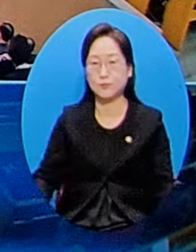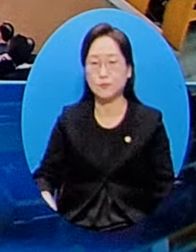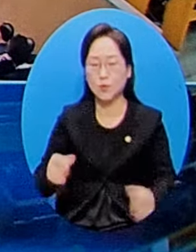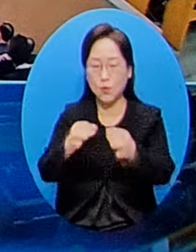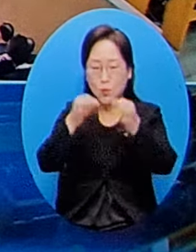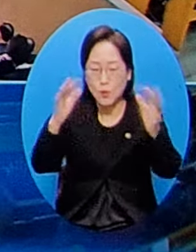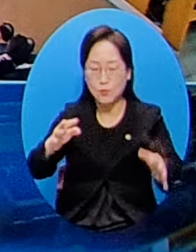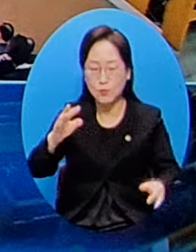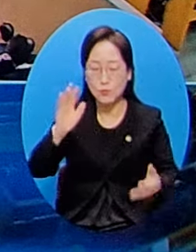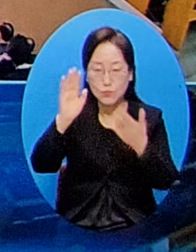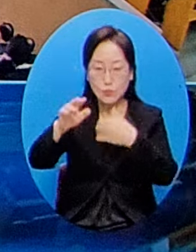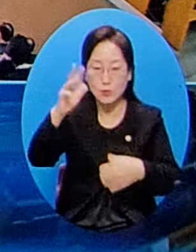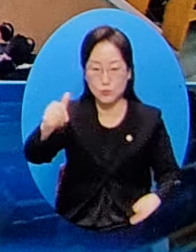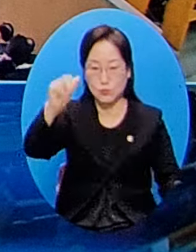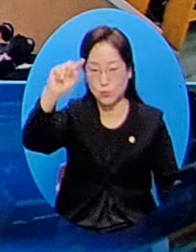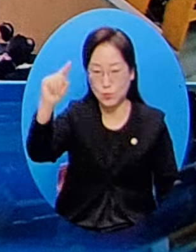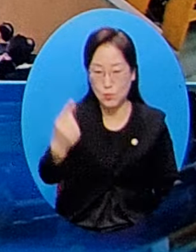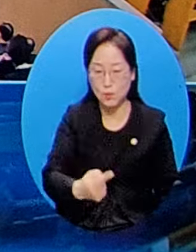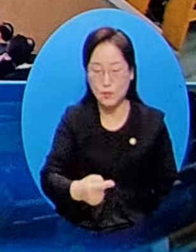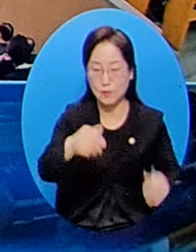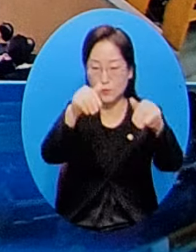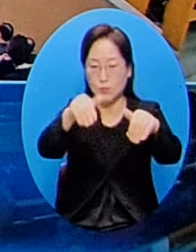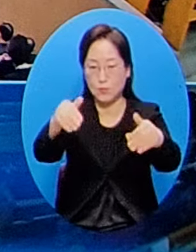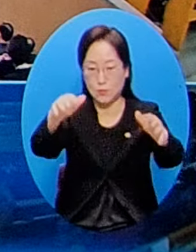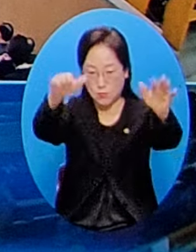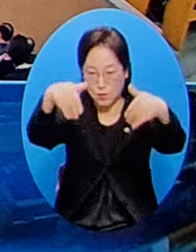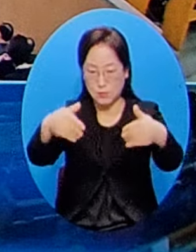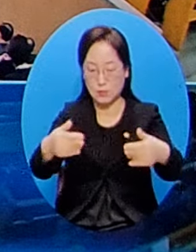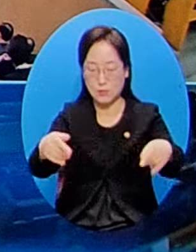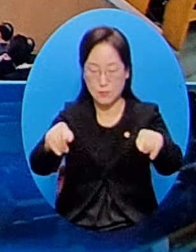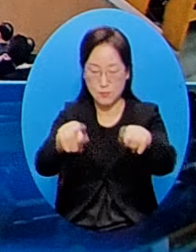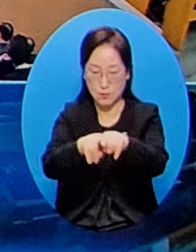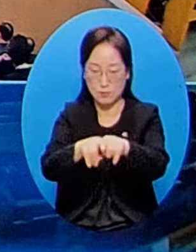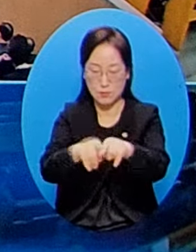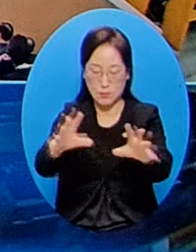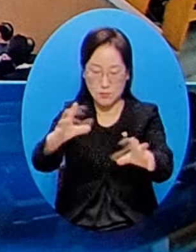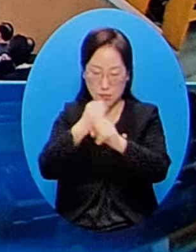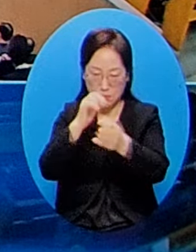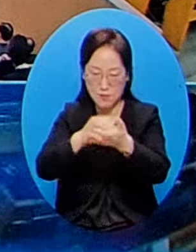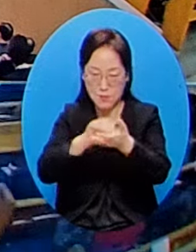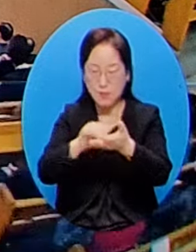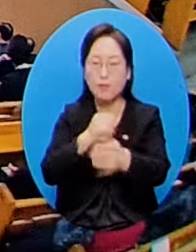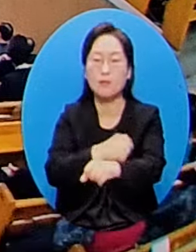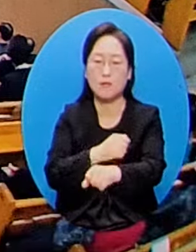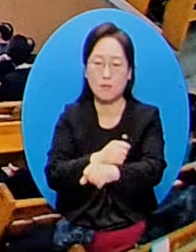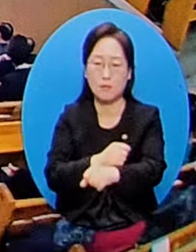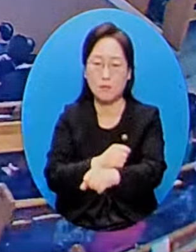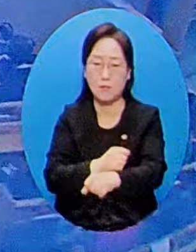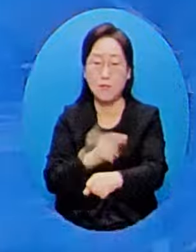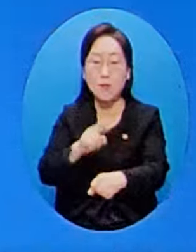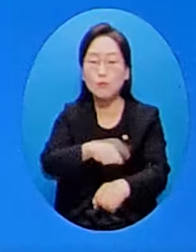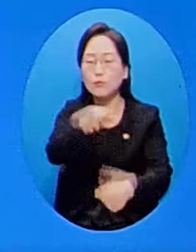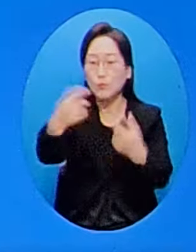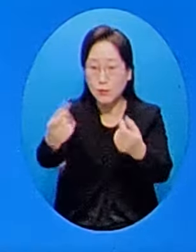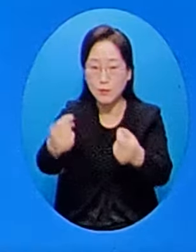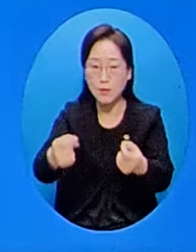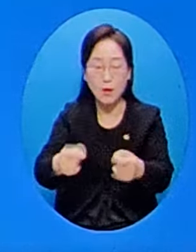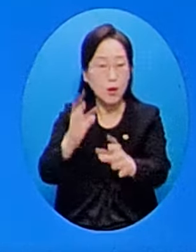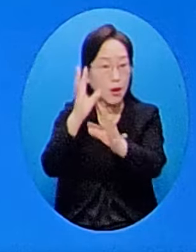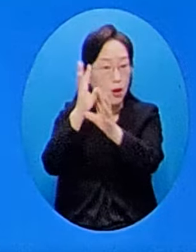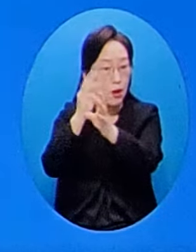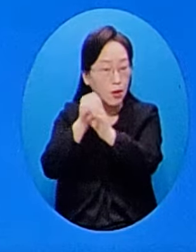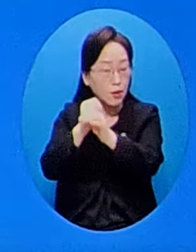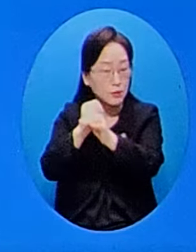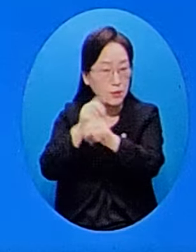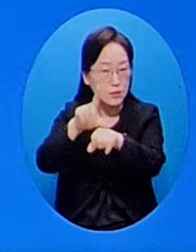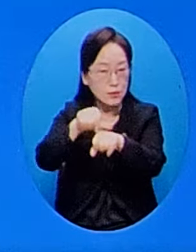종들의 주인이 돌아와 그들과 결산할 때 성경은 말씀하고 있습니다. 우리 모두가 언젠가 때가 되면 하나님 앞에서 우리가